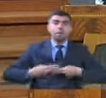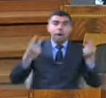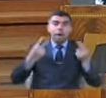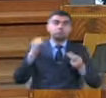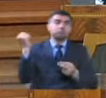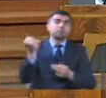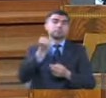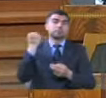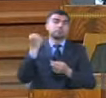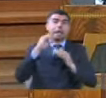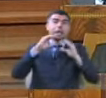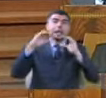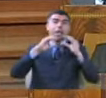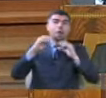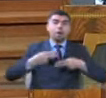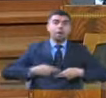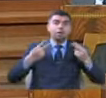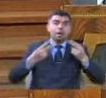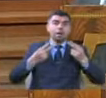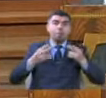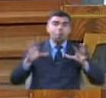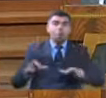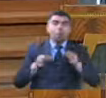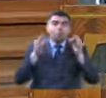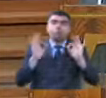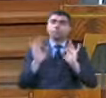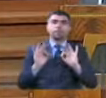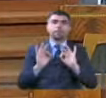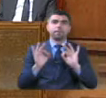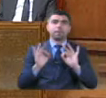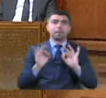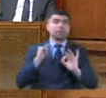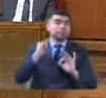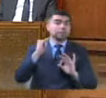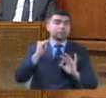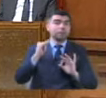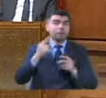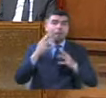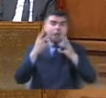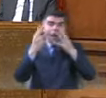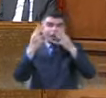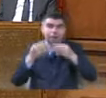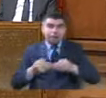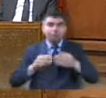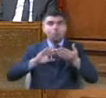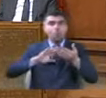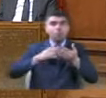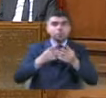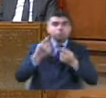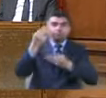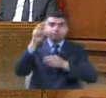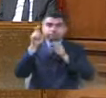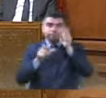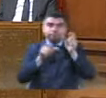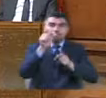أصلا بين الفرقاء الاجتماعيين بنتائج ملموسة، حيث لا تبدو مؤشرات تثبت استفادة الطبقة